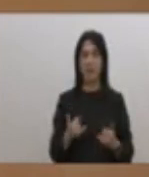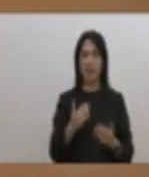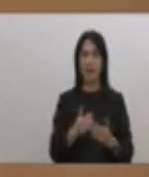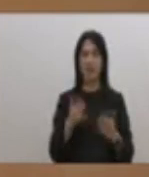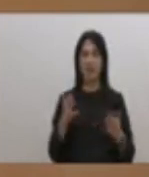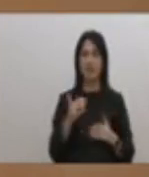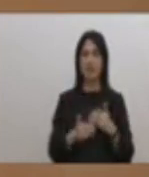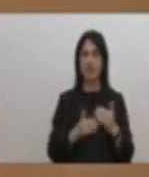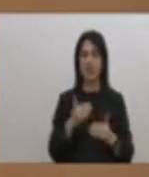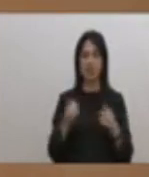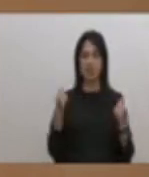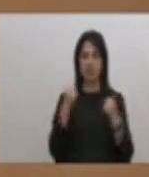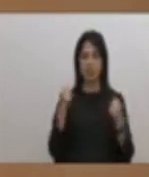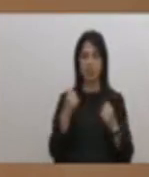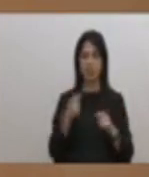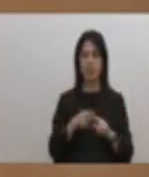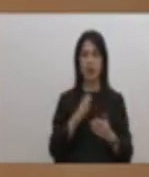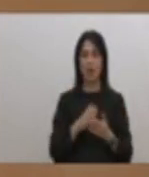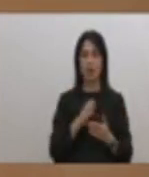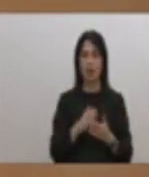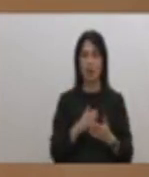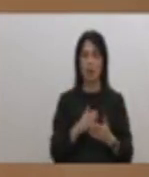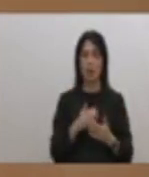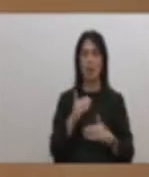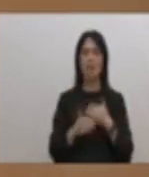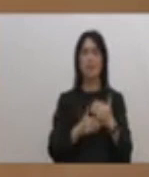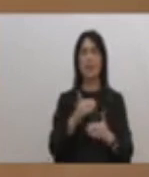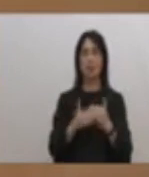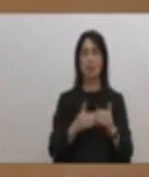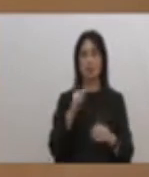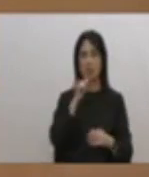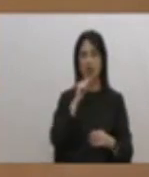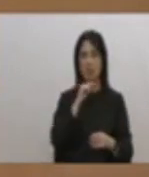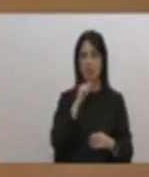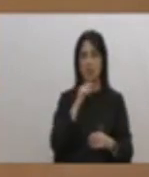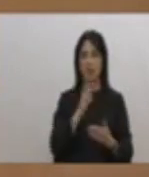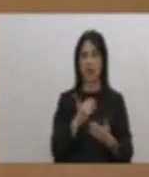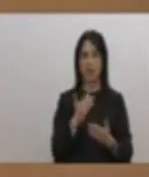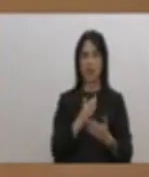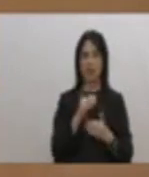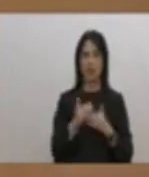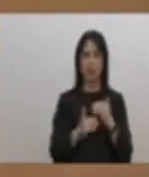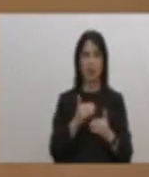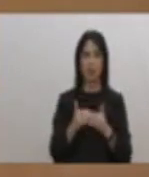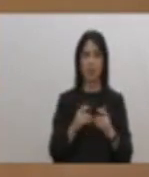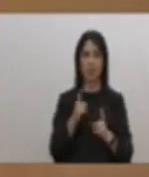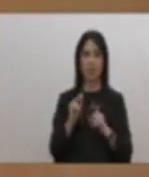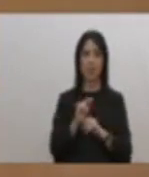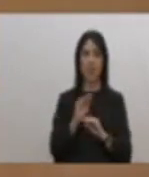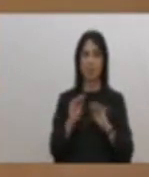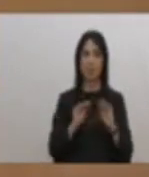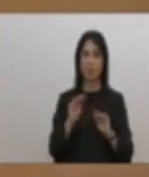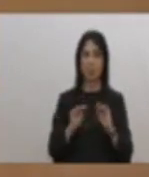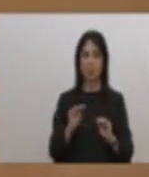დიდი წარმატებები სპორტში, ეხლა არის წარმატებები ეკონომიკაში, ეხლა არის წარმატებები ინფრასტრუქტურის